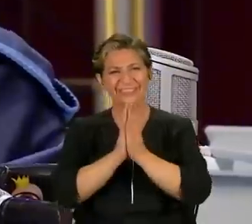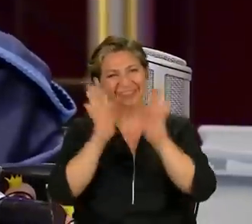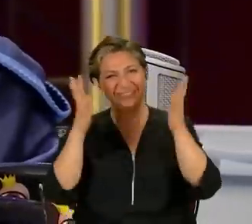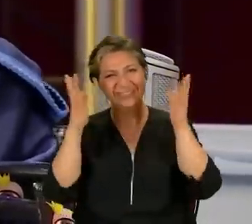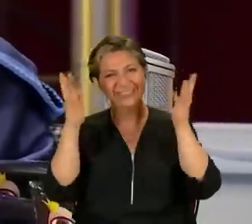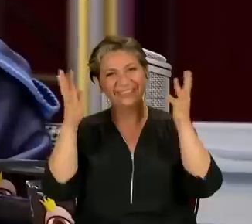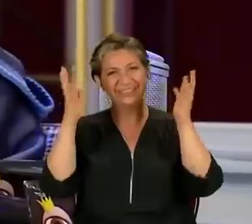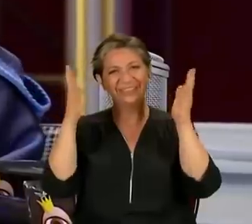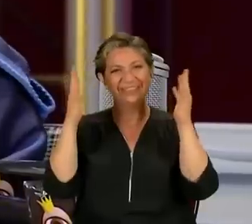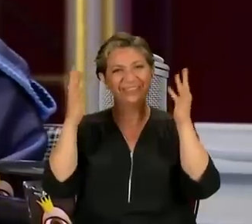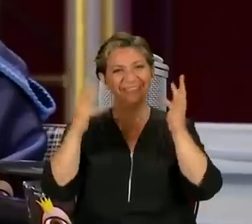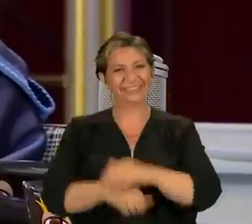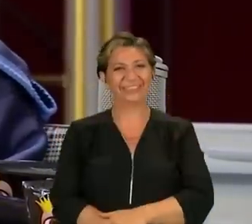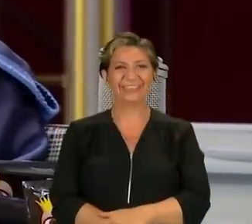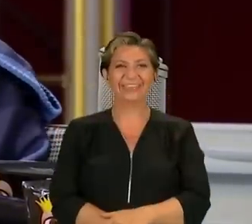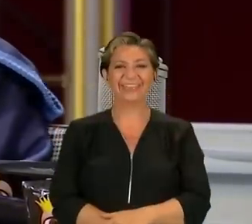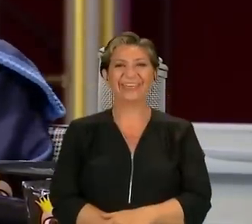Bravo.